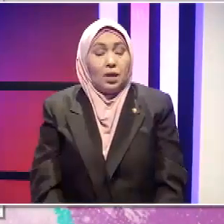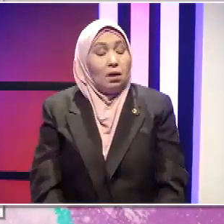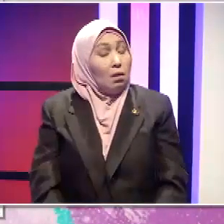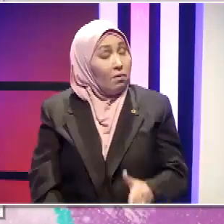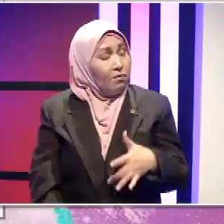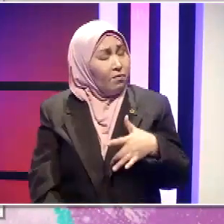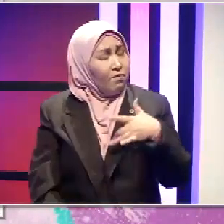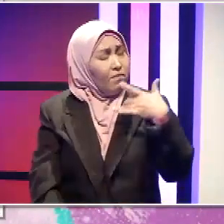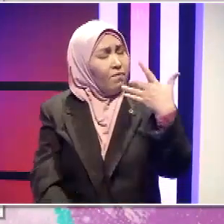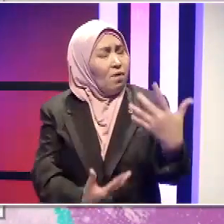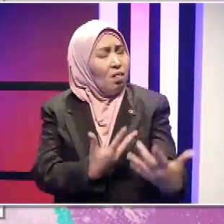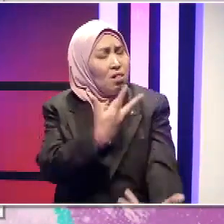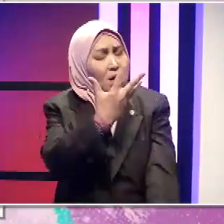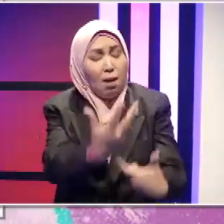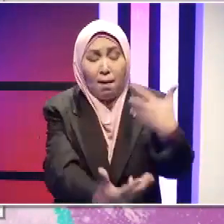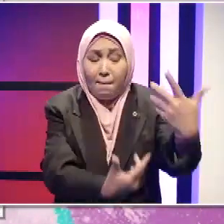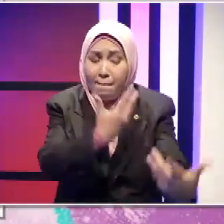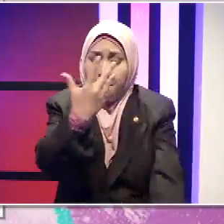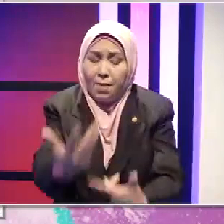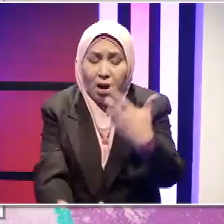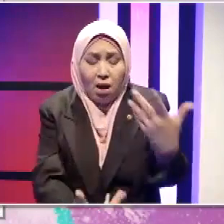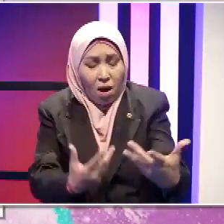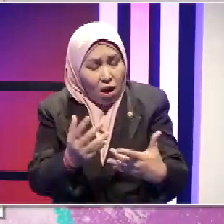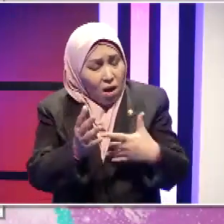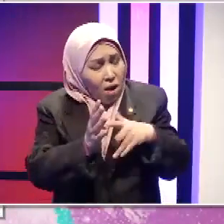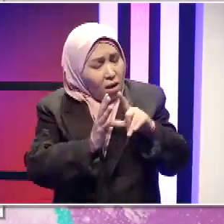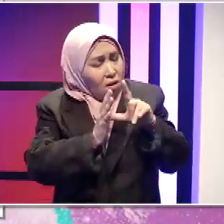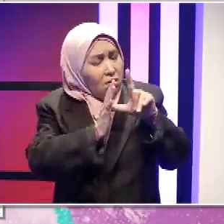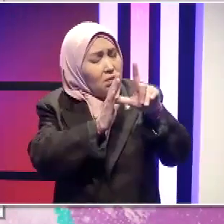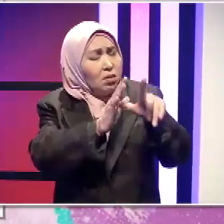Hai yups low-fat biru